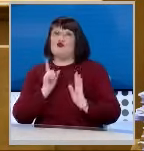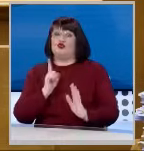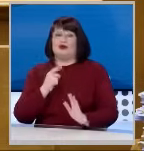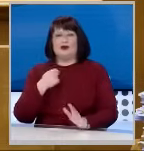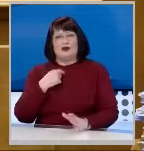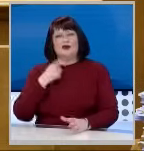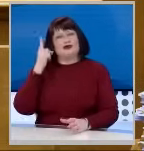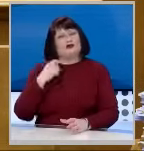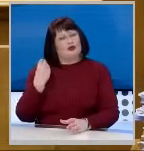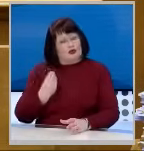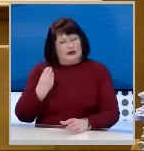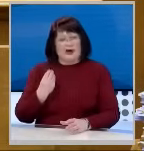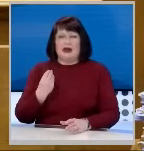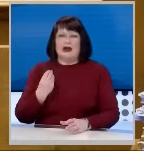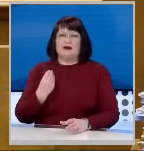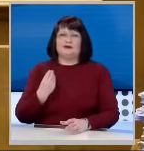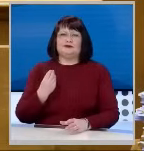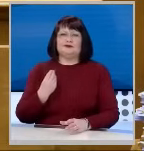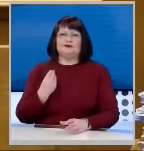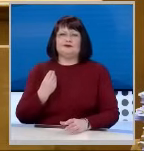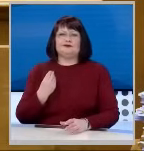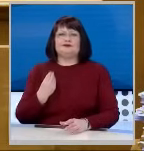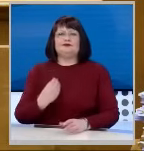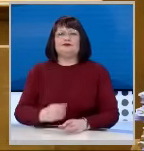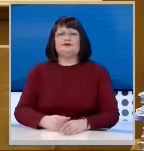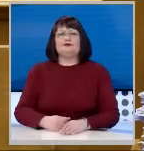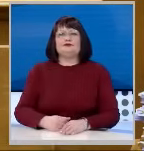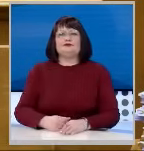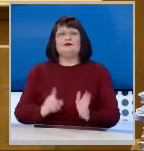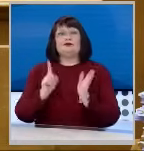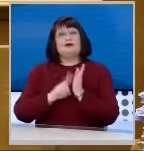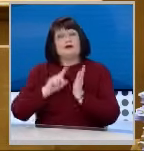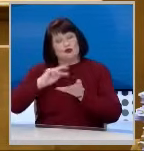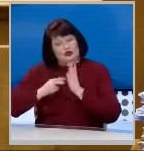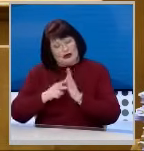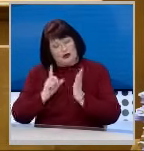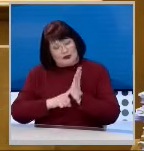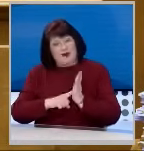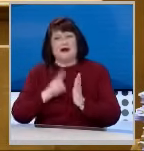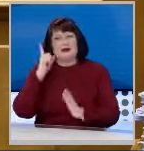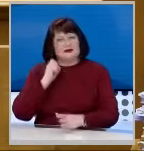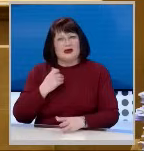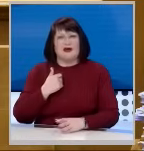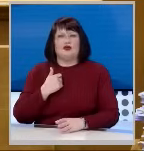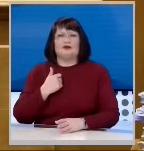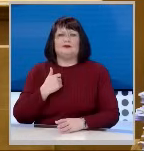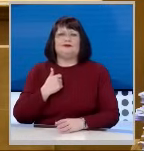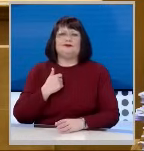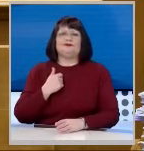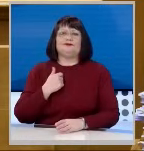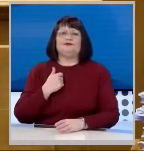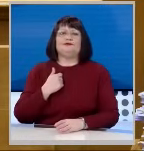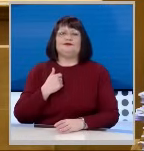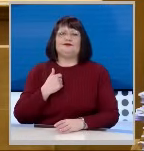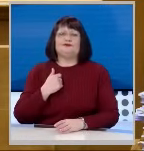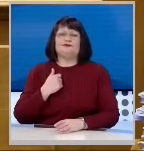καλά γνωρίζω και ότι πρέπει να προσέχω και ότι δεν υπάρχει